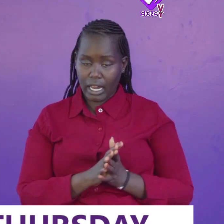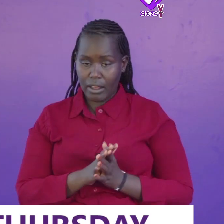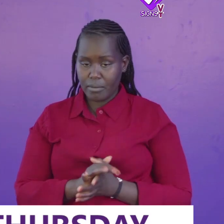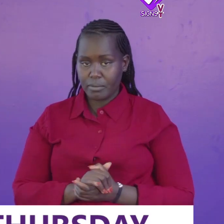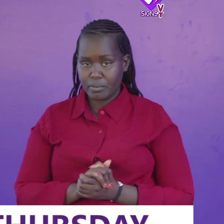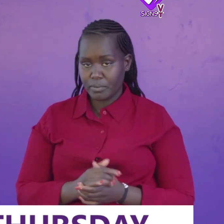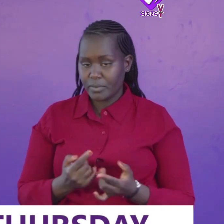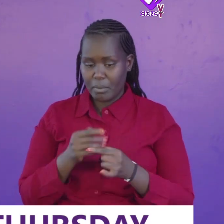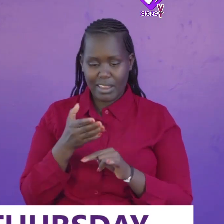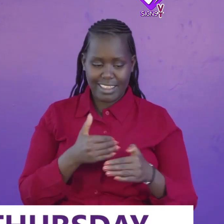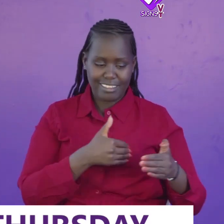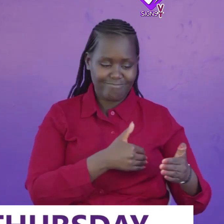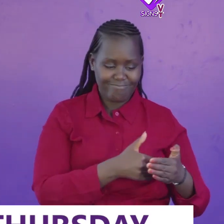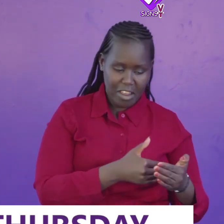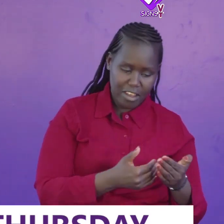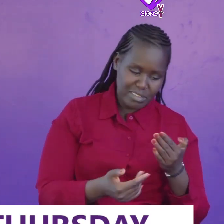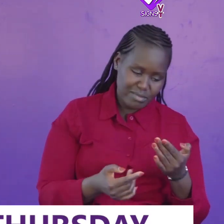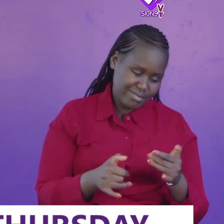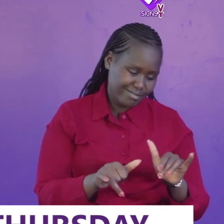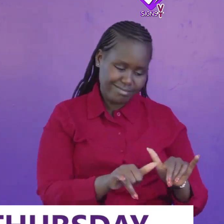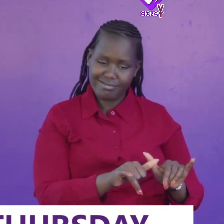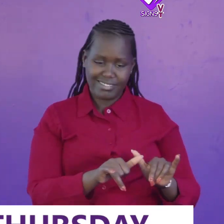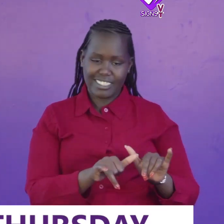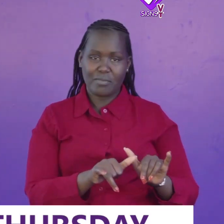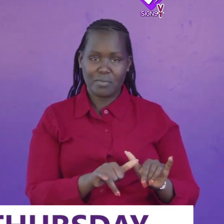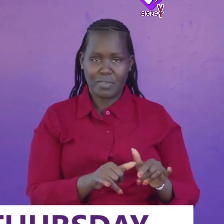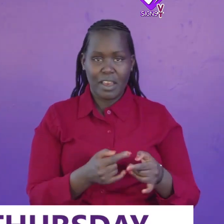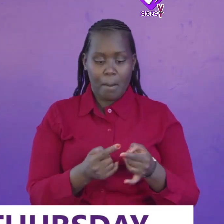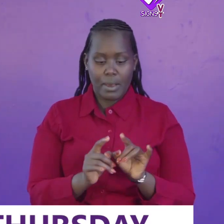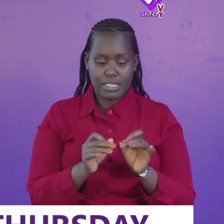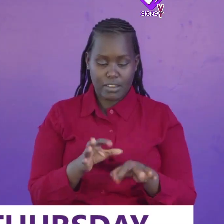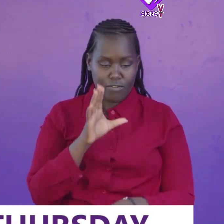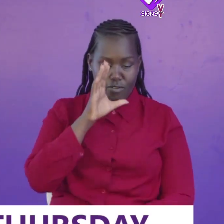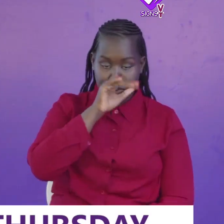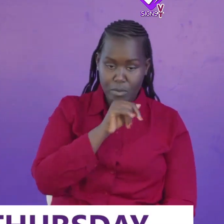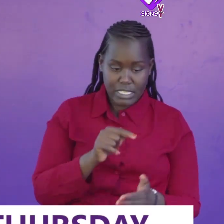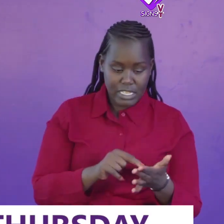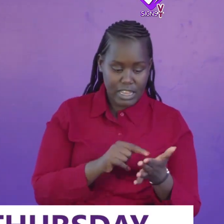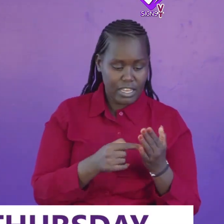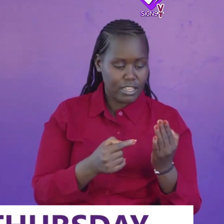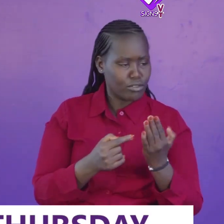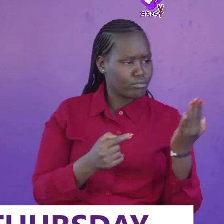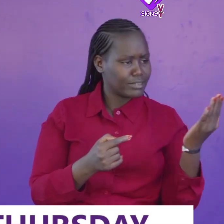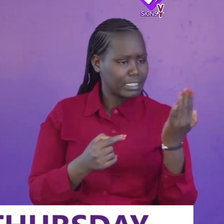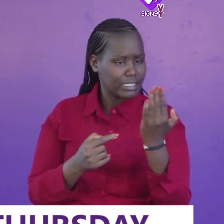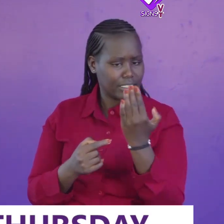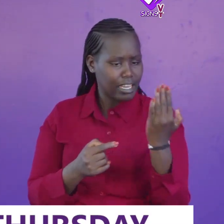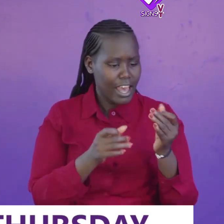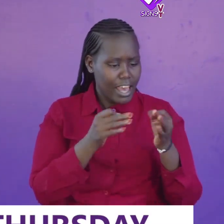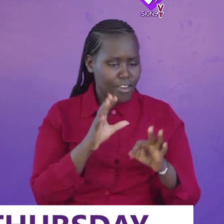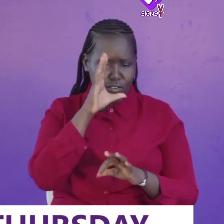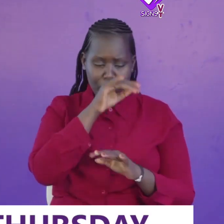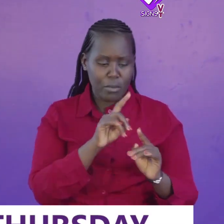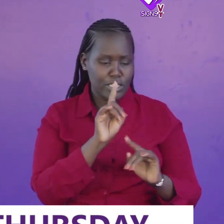almost kidogo kufanana because ukimiss kwanza ilikuwa ile unafinya hivi unazungusha hivi. Ukimiss